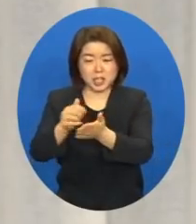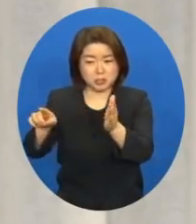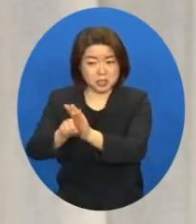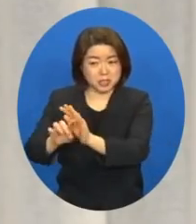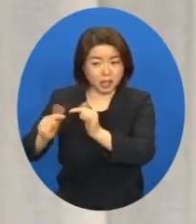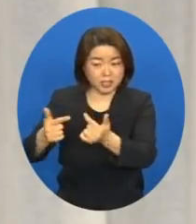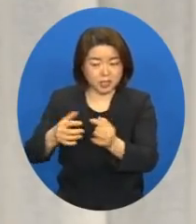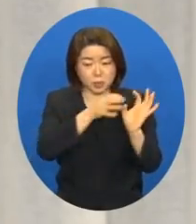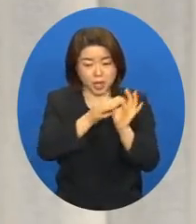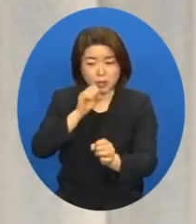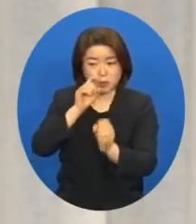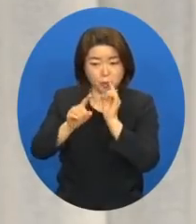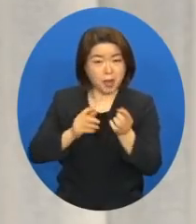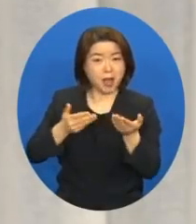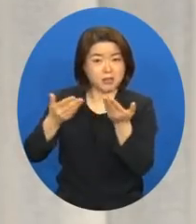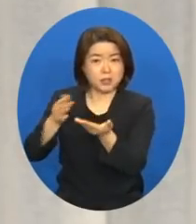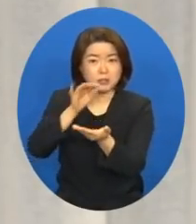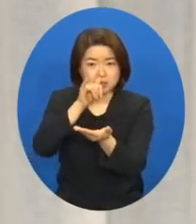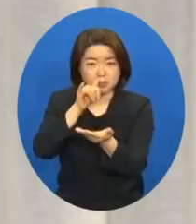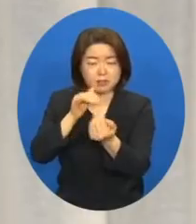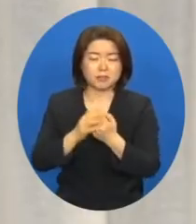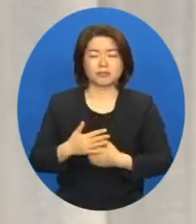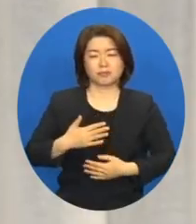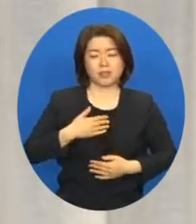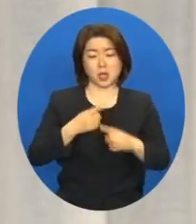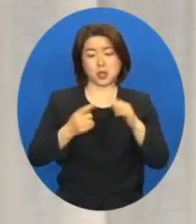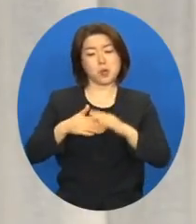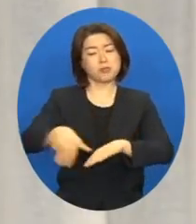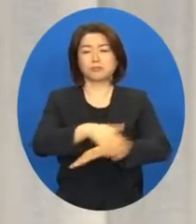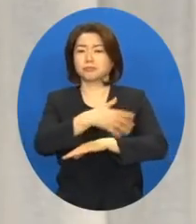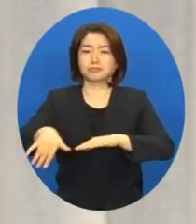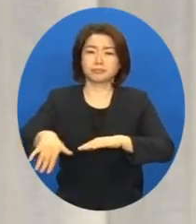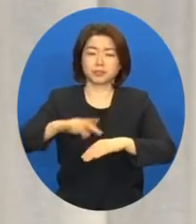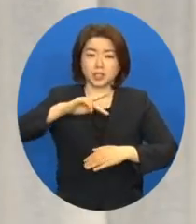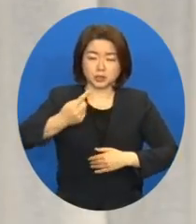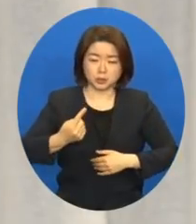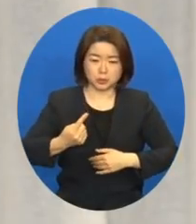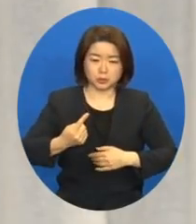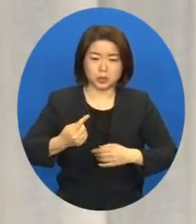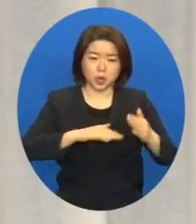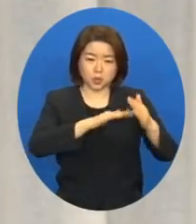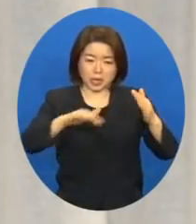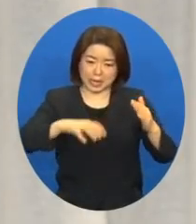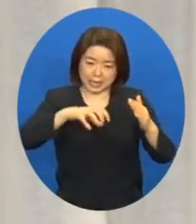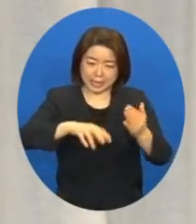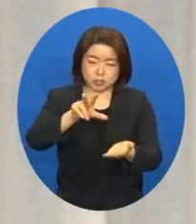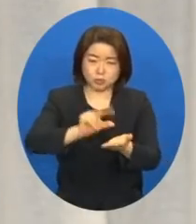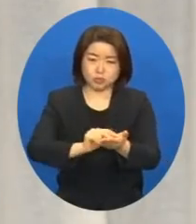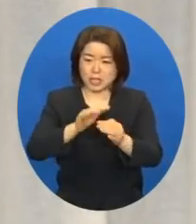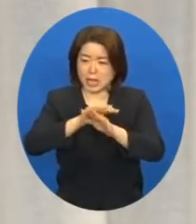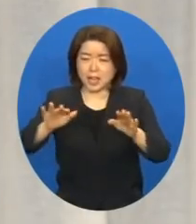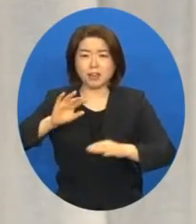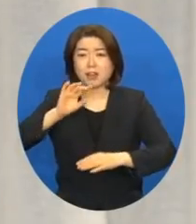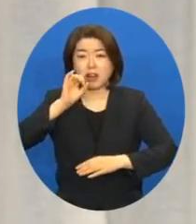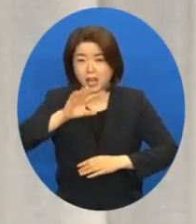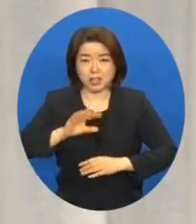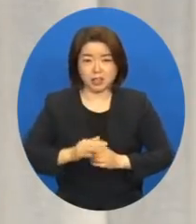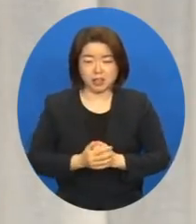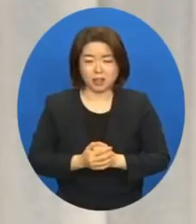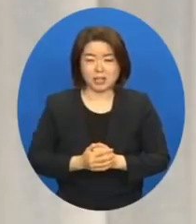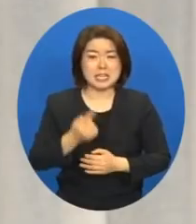말씀드리고 있죠. 우리가 교회를 다닌다고 우리 가정 문제가 해결되는 건 아니잖아요. 입으로 주여 주여